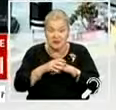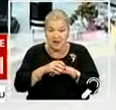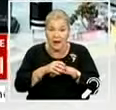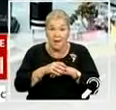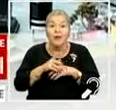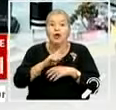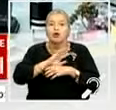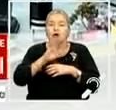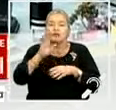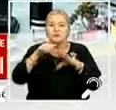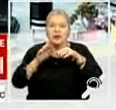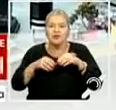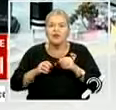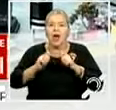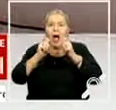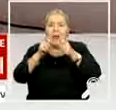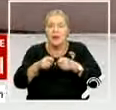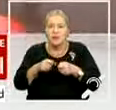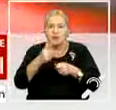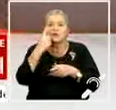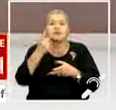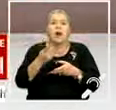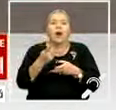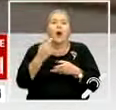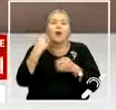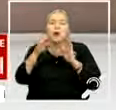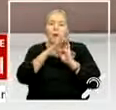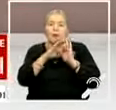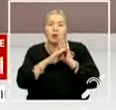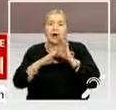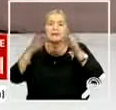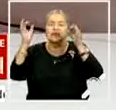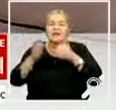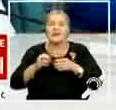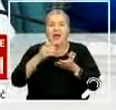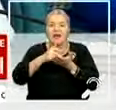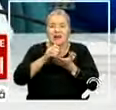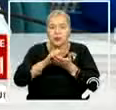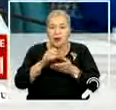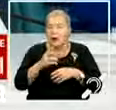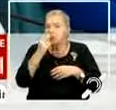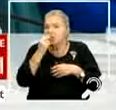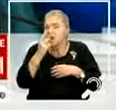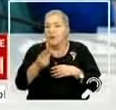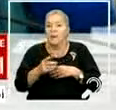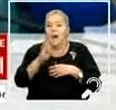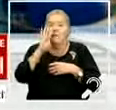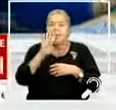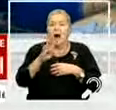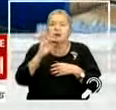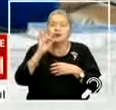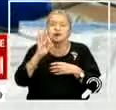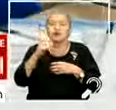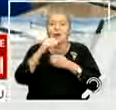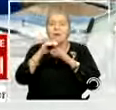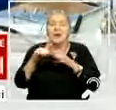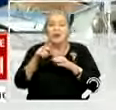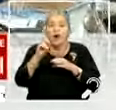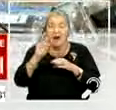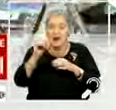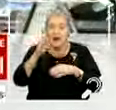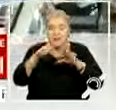fiecare ministru a pus astăzi un plan de reducere a cheltuielilor. Vorbim despre 400 de milioane de lei la